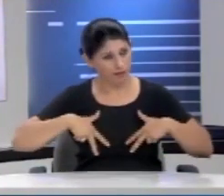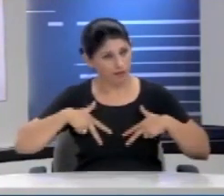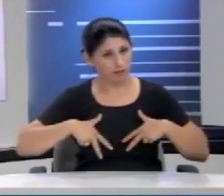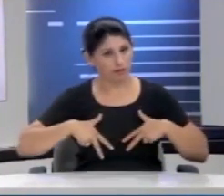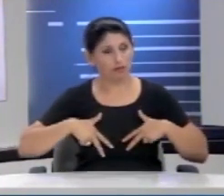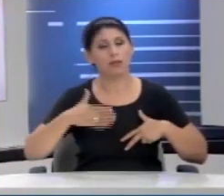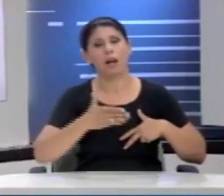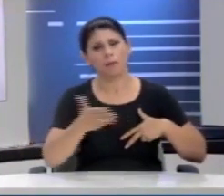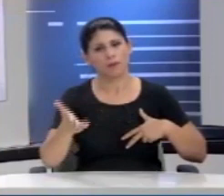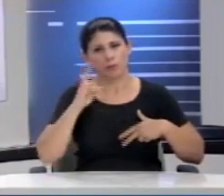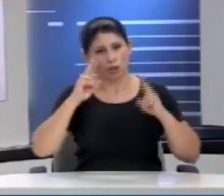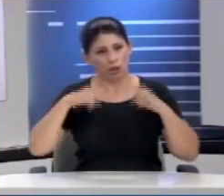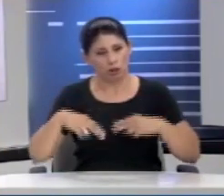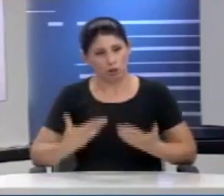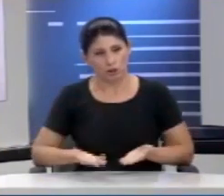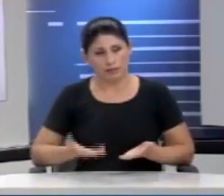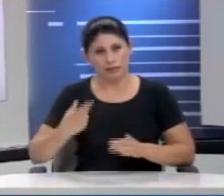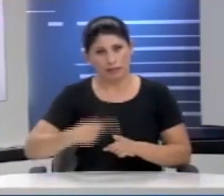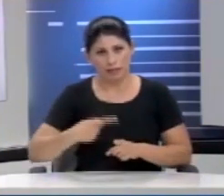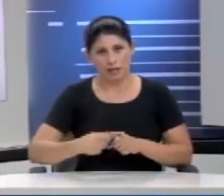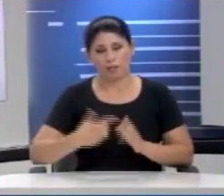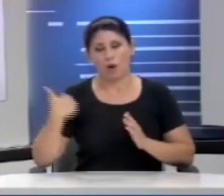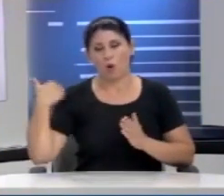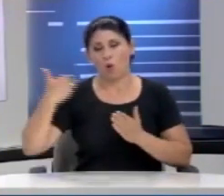κυβέρνηση από αυτές που έχει γνωρίσει ο τόπος μας όλα αυτά τα χρόνια.